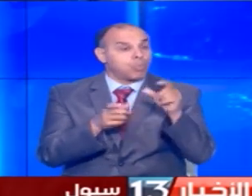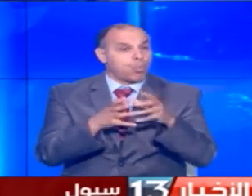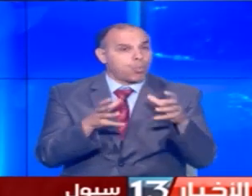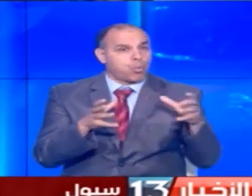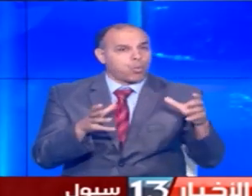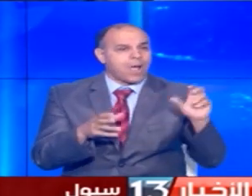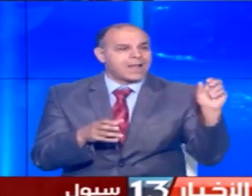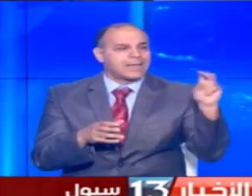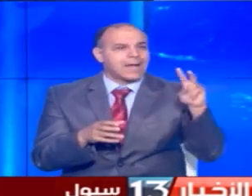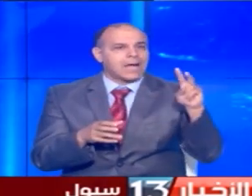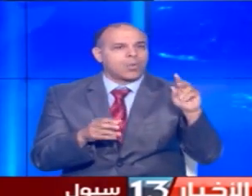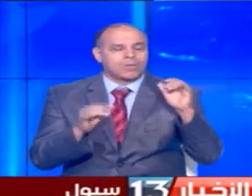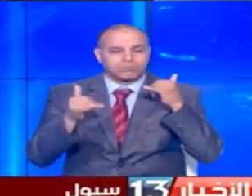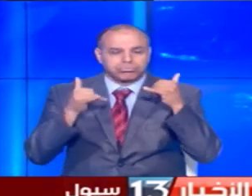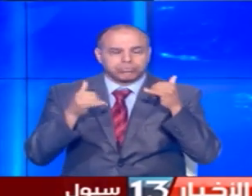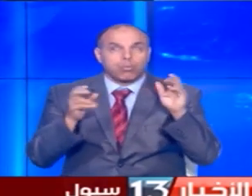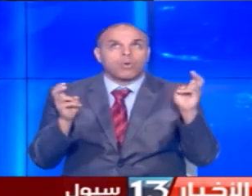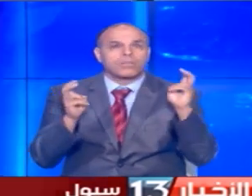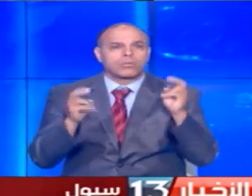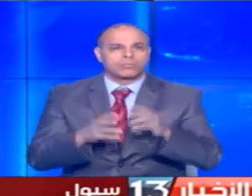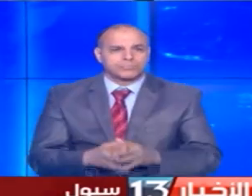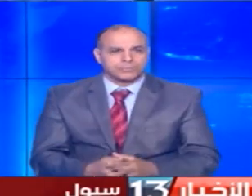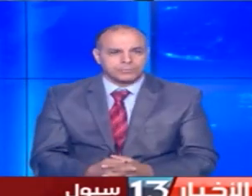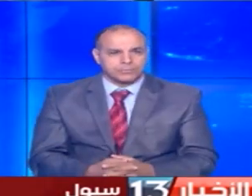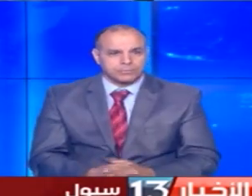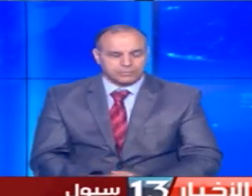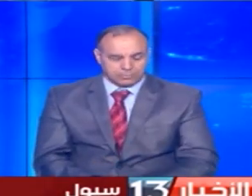وقطاعات النقل والاتصالات والطاقة.